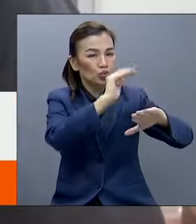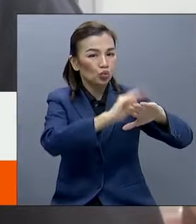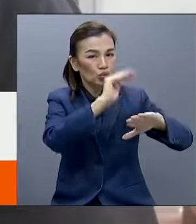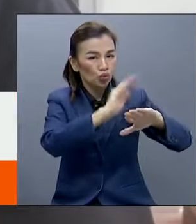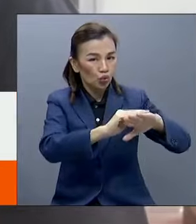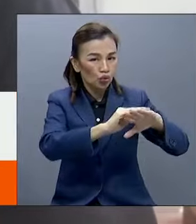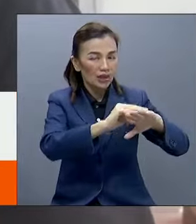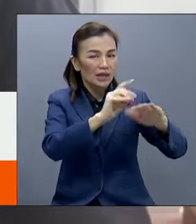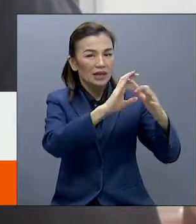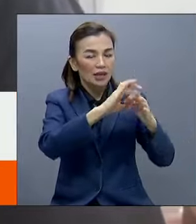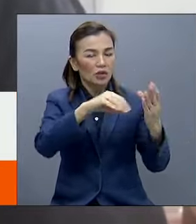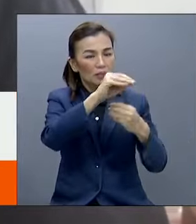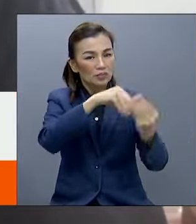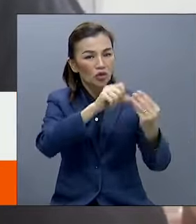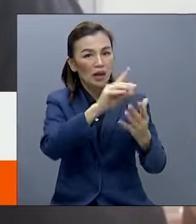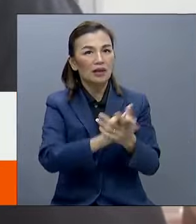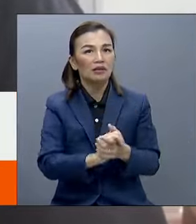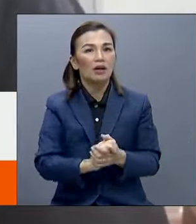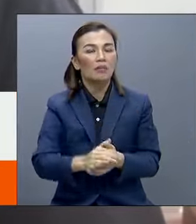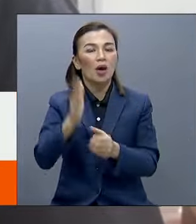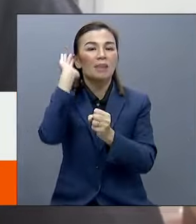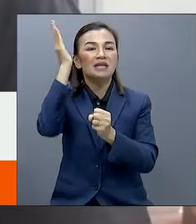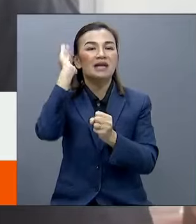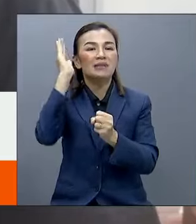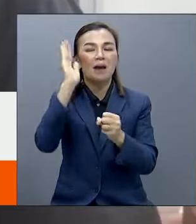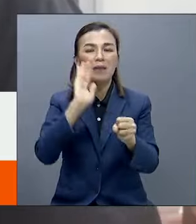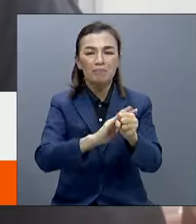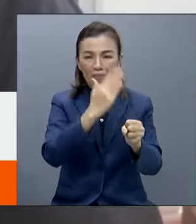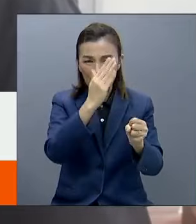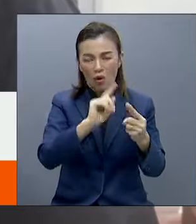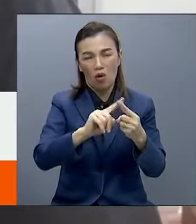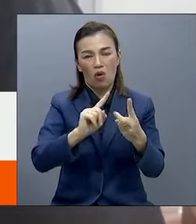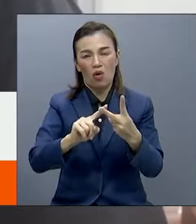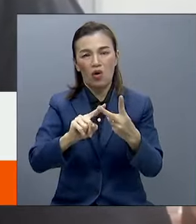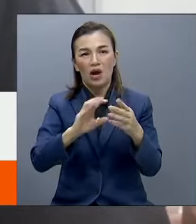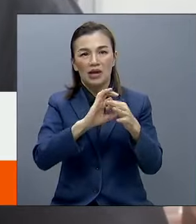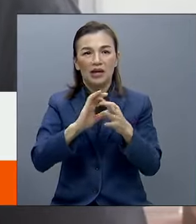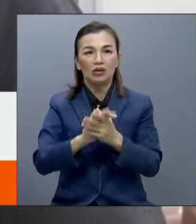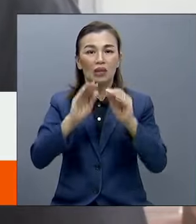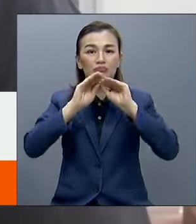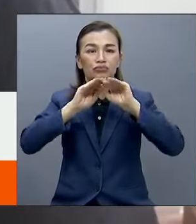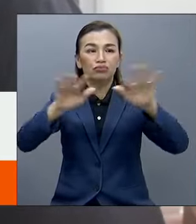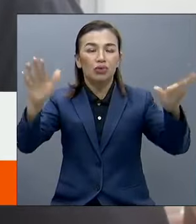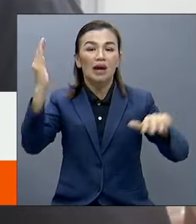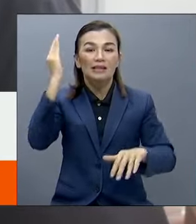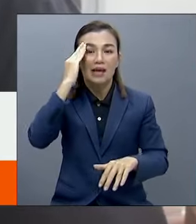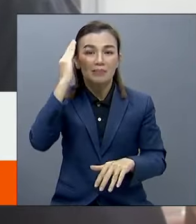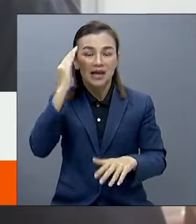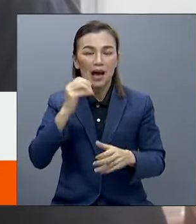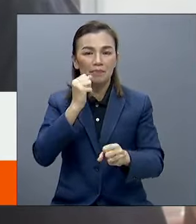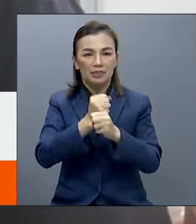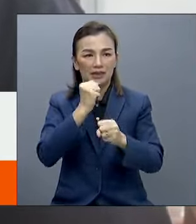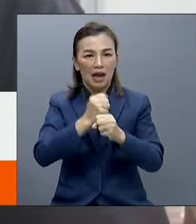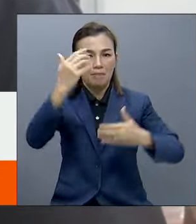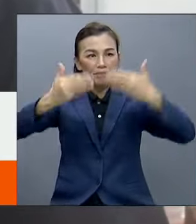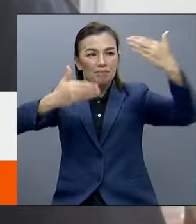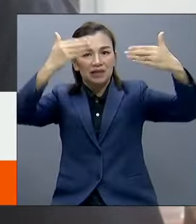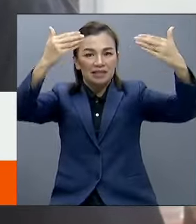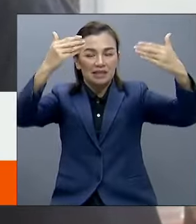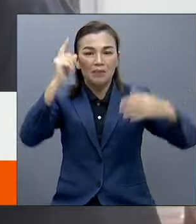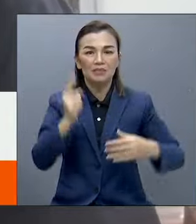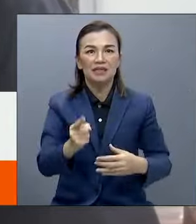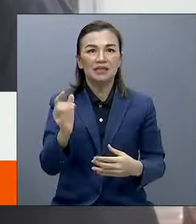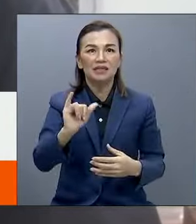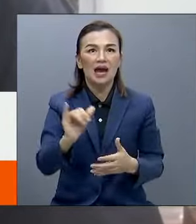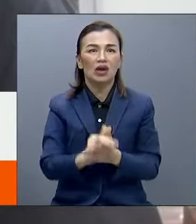สงกเนี่ยก็อาจจะเป็นเพราะการขาดการประชาสัมพันธ์การกาดการสร้างความตระหนักรู้นะทำให้มันเป็นแคมเปญแห่งชาติลักษณะนั้นนะผมไม่ค่อยได้